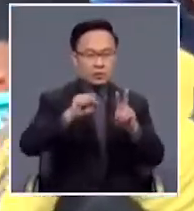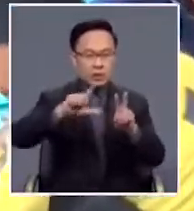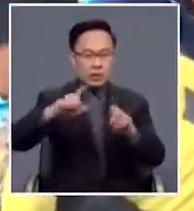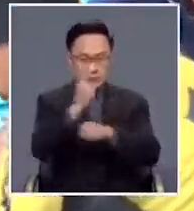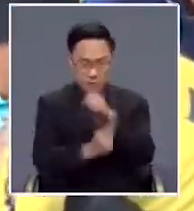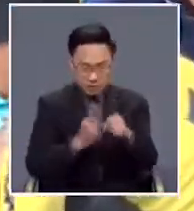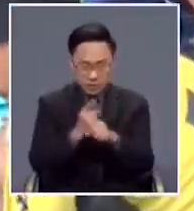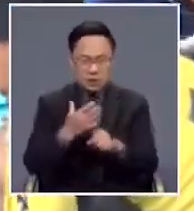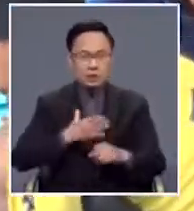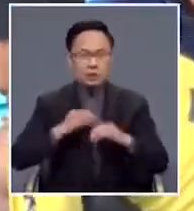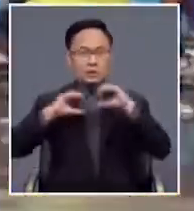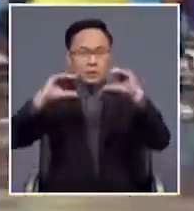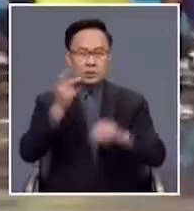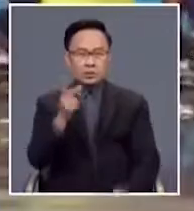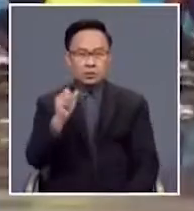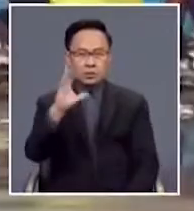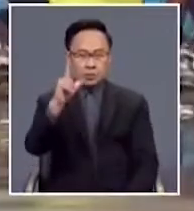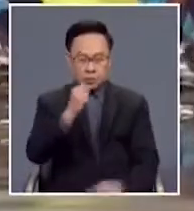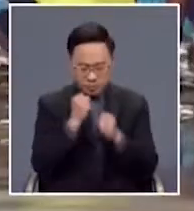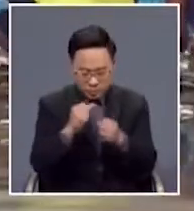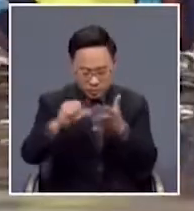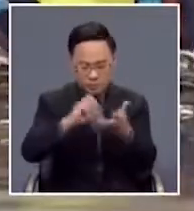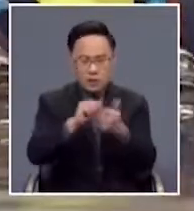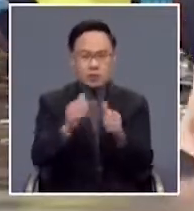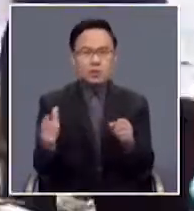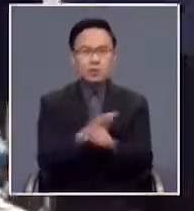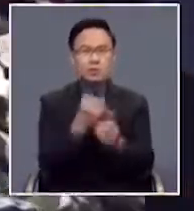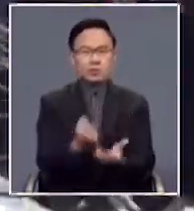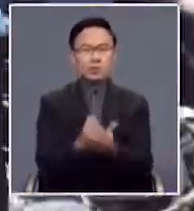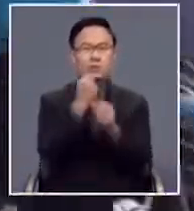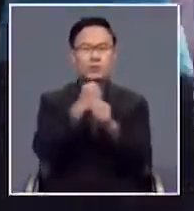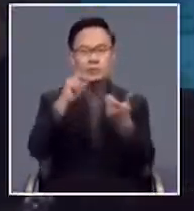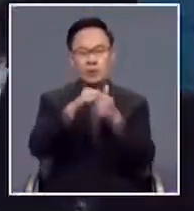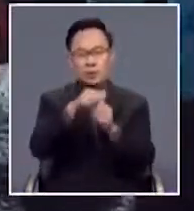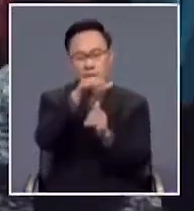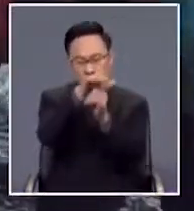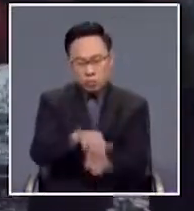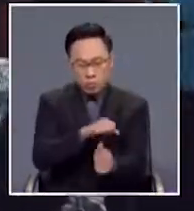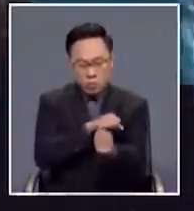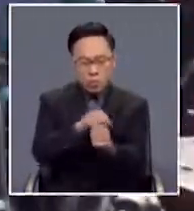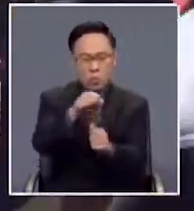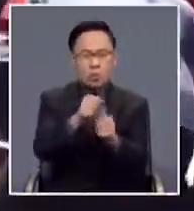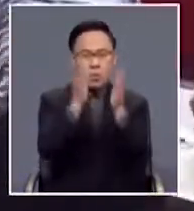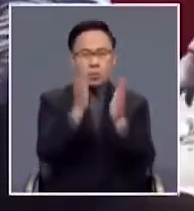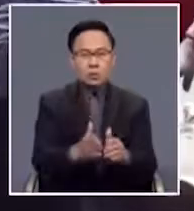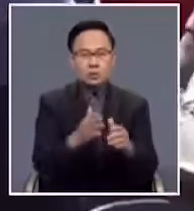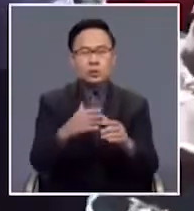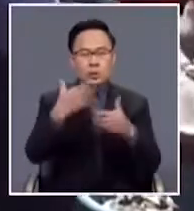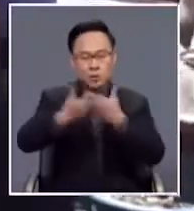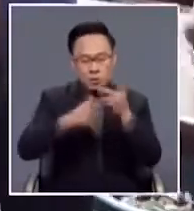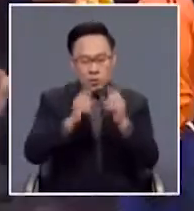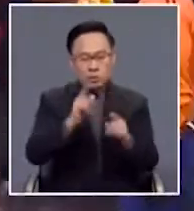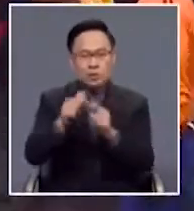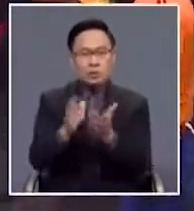านั้นอย่างครบวงจรส่งผลให้รายงานสถานการณ์การค้ามนุษย์ของประเทศไทยมีผลการจัดอันดับดีขึ้นในปีที่ผ่านม